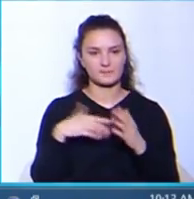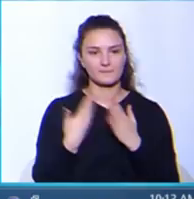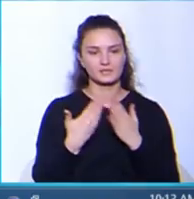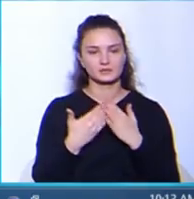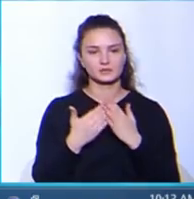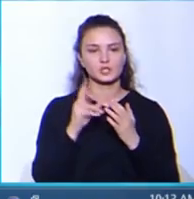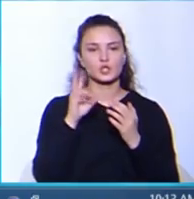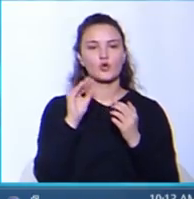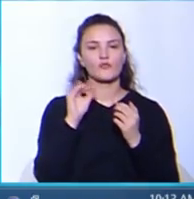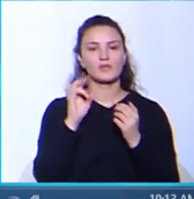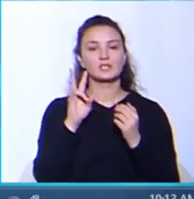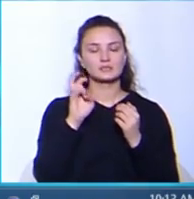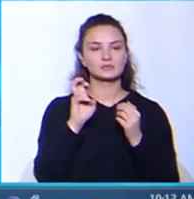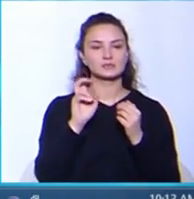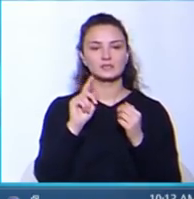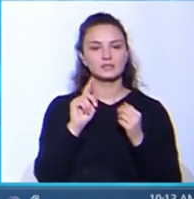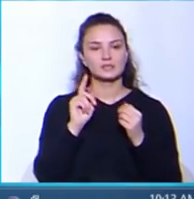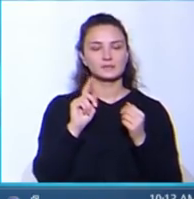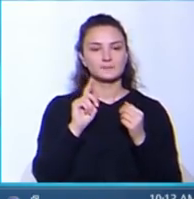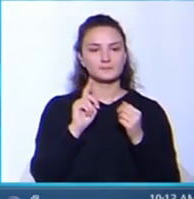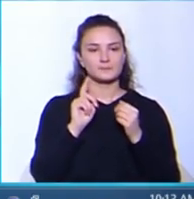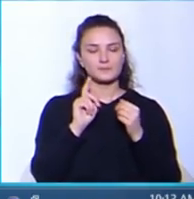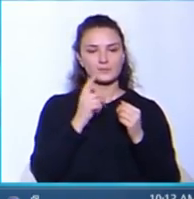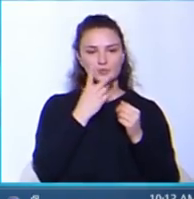მაგალითად, კოფეინ დამოკიდებულებით დაინტერესება გამოხატა